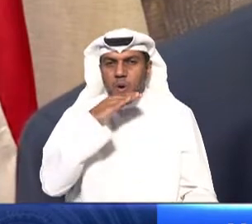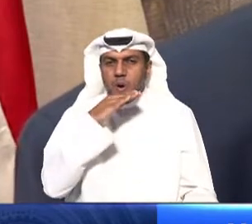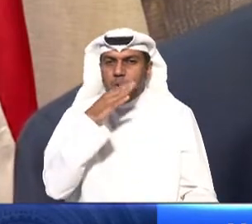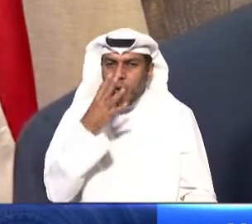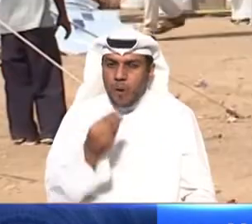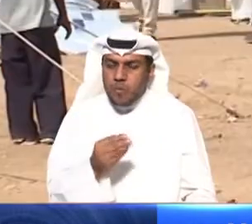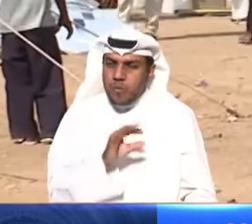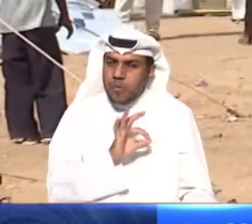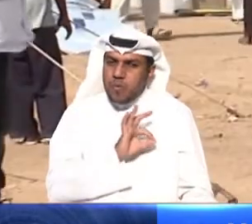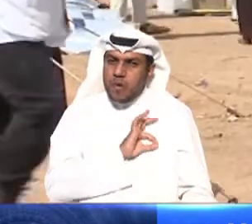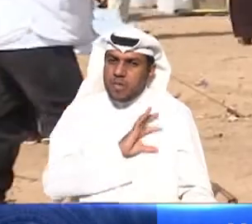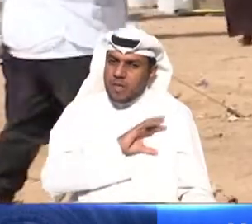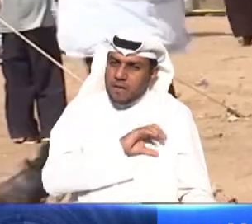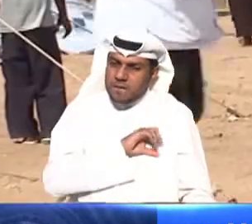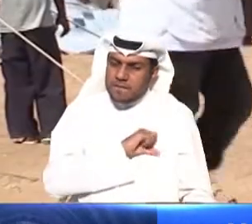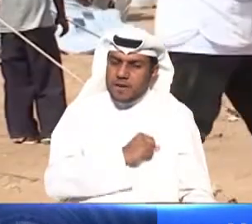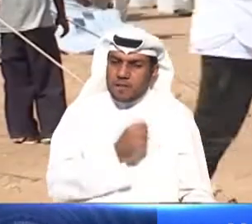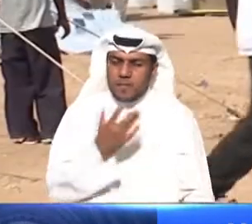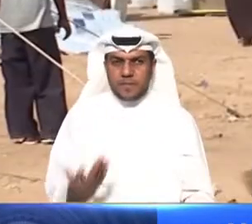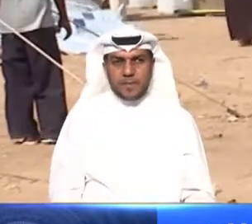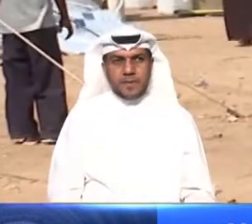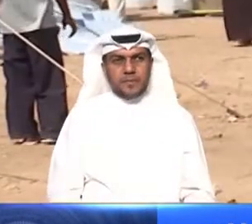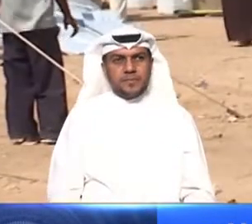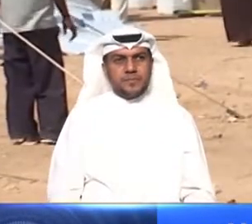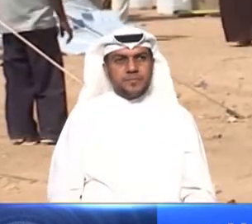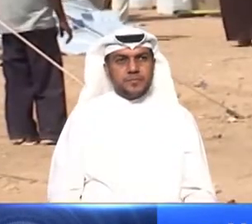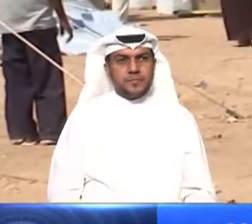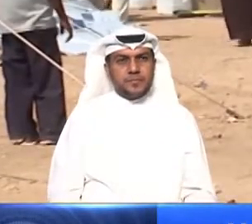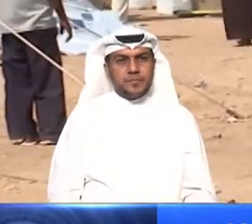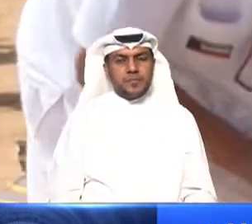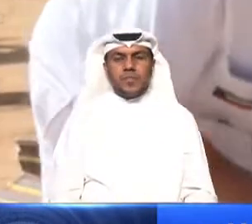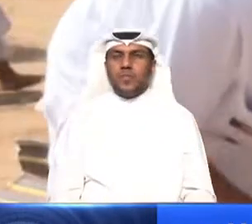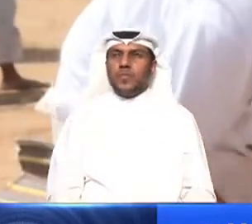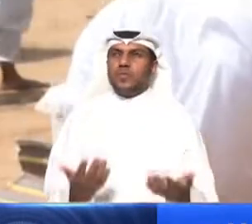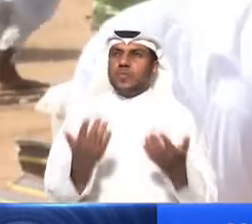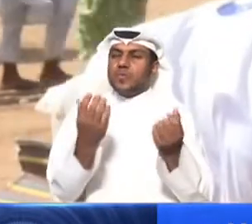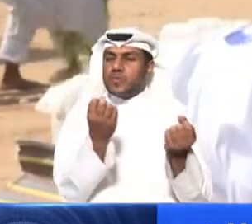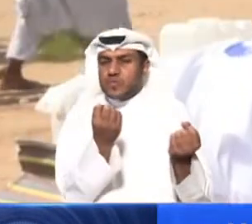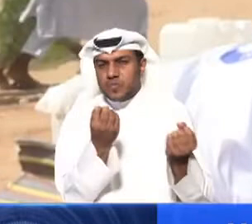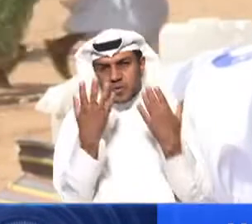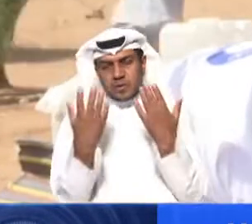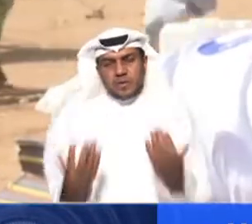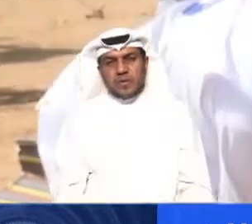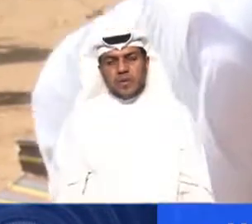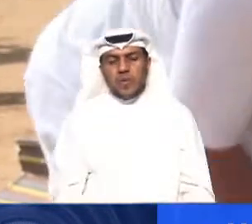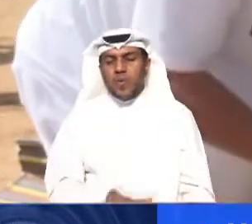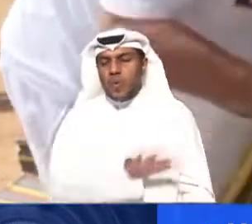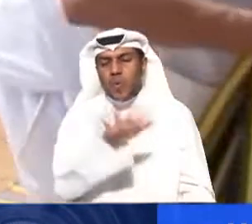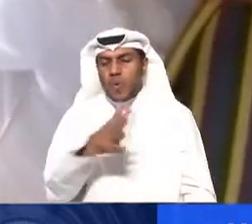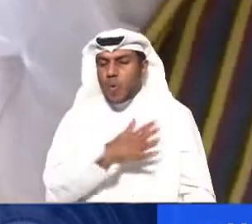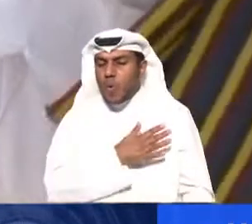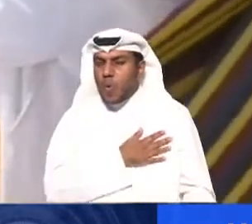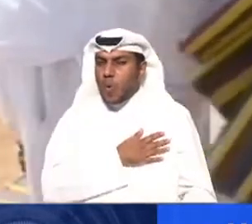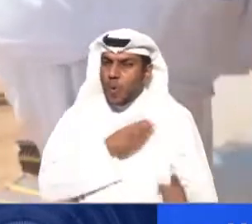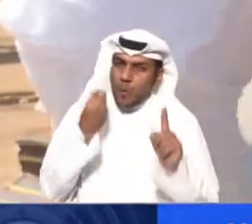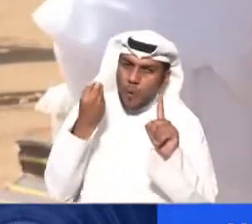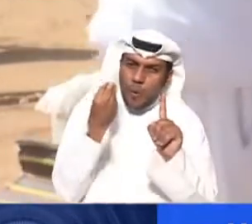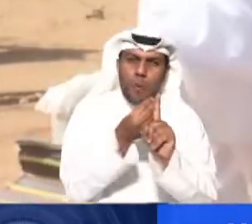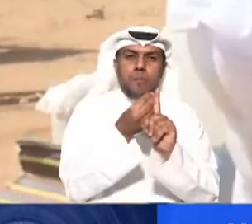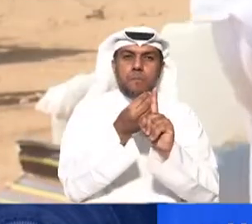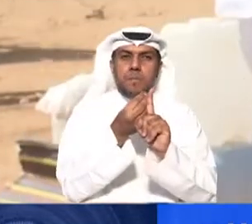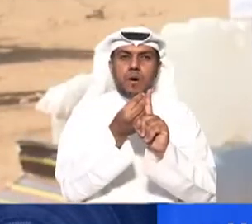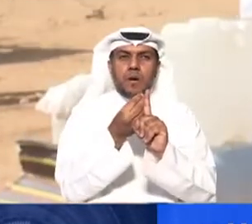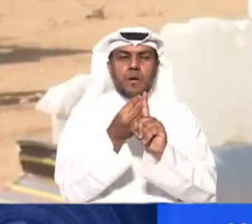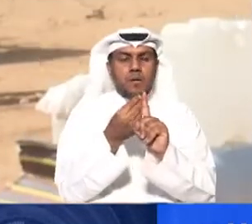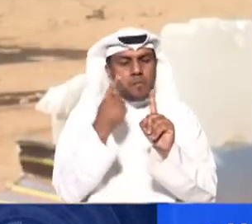عطوفا رحيما. سمو الأمير الراحل طيب الله ثراه الذي اجتمع الجميع على حبه وحكمته ورحمته